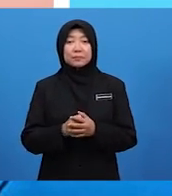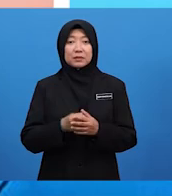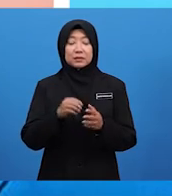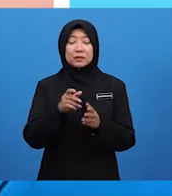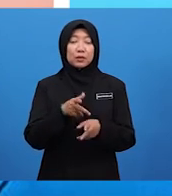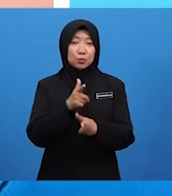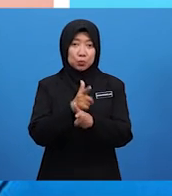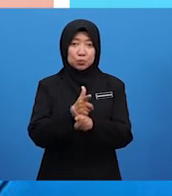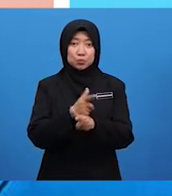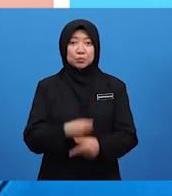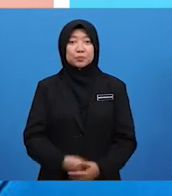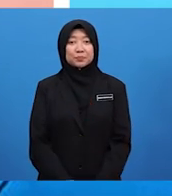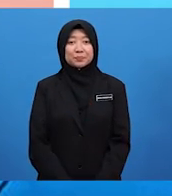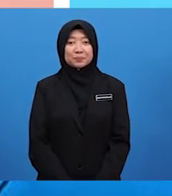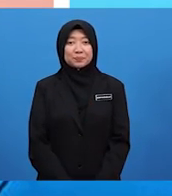jahit lurus.